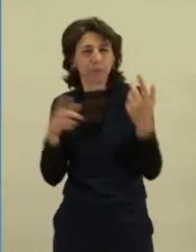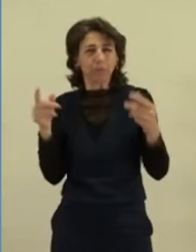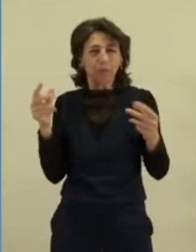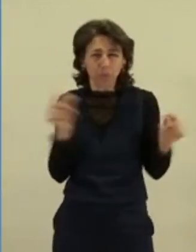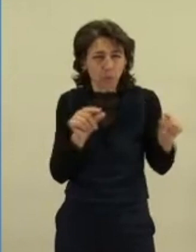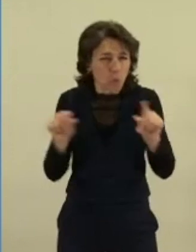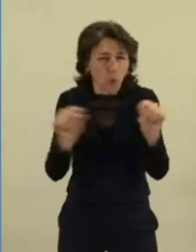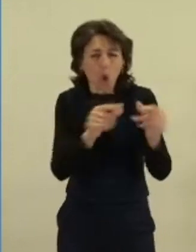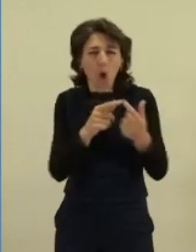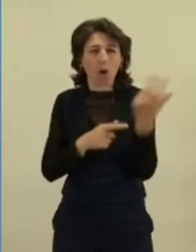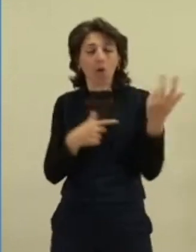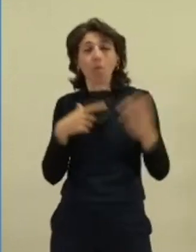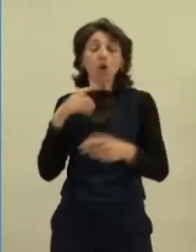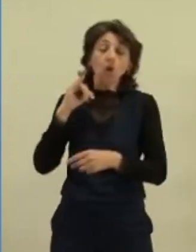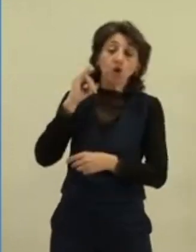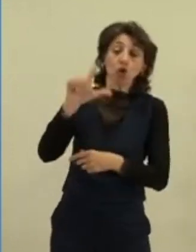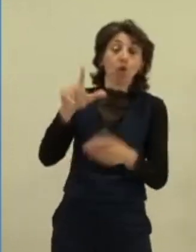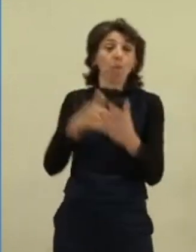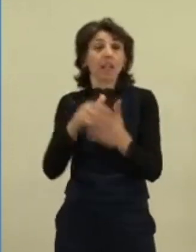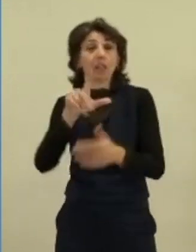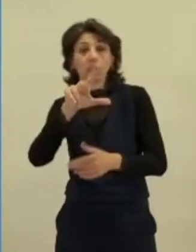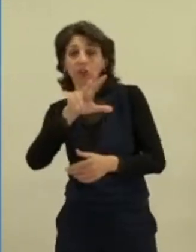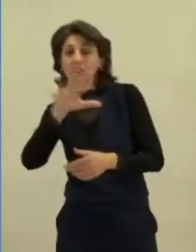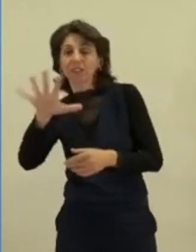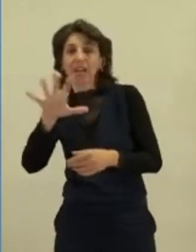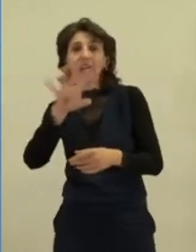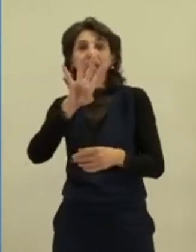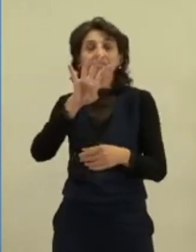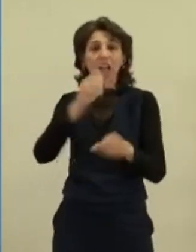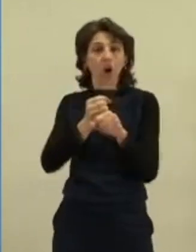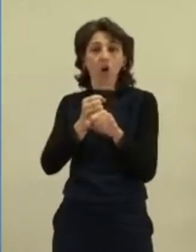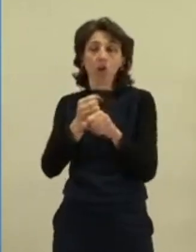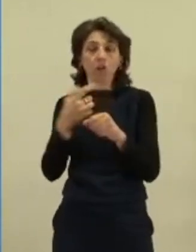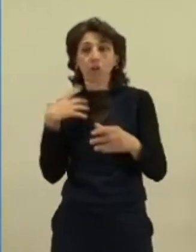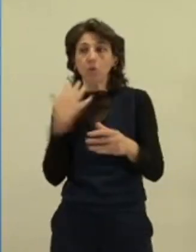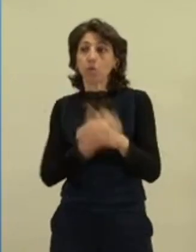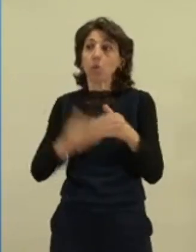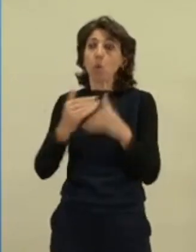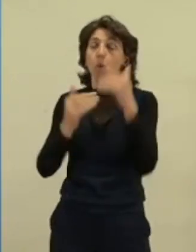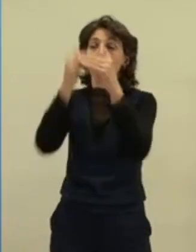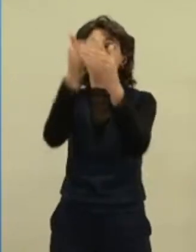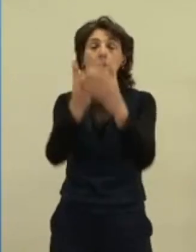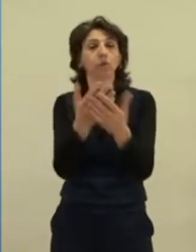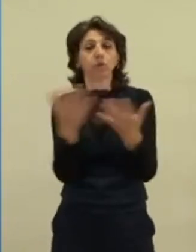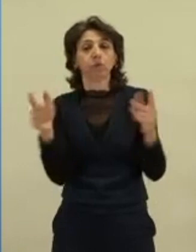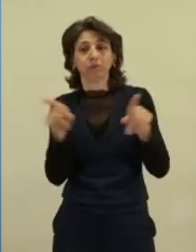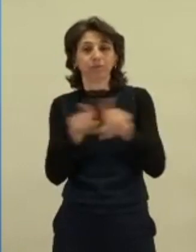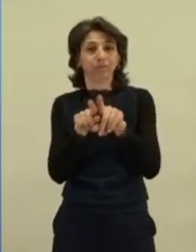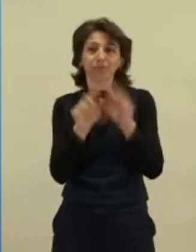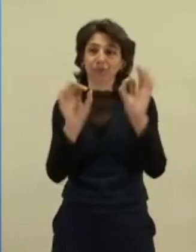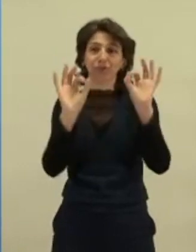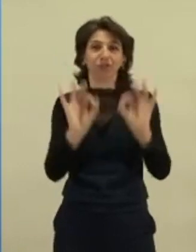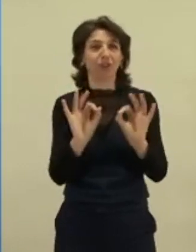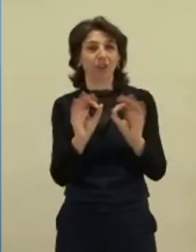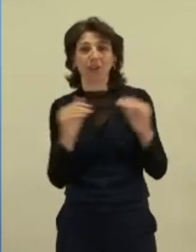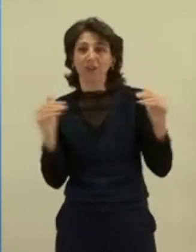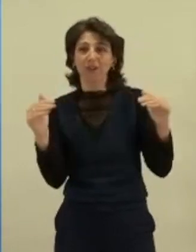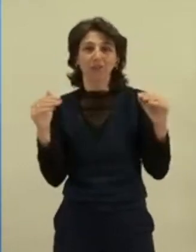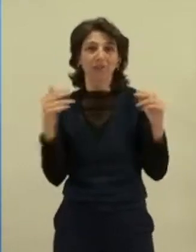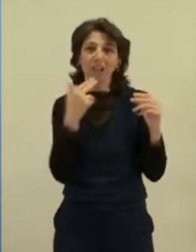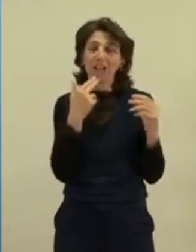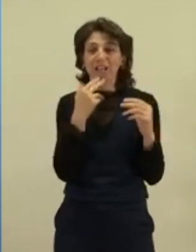2035 et 2040. Le conseil municipal de Grenoble appelle donc le gouvernement à changer